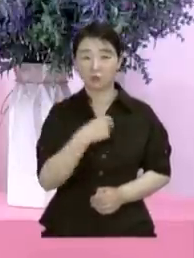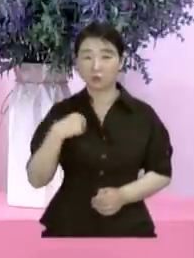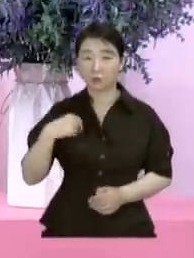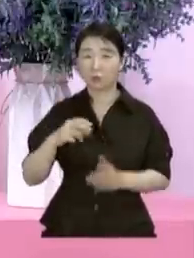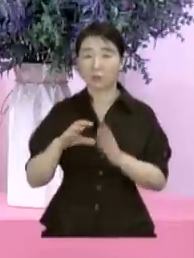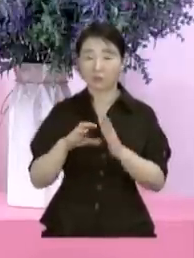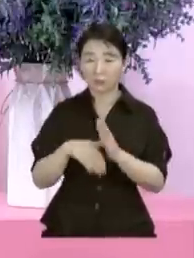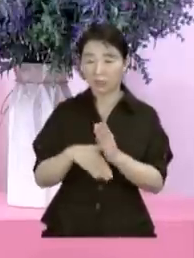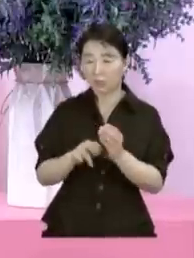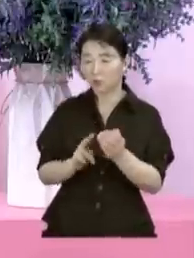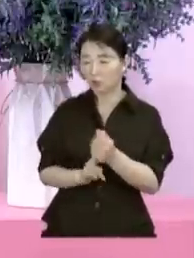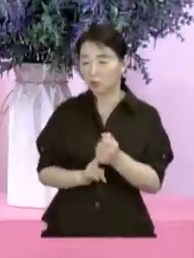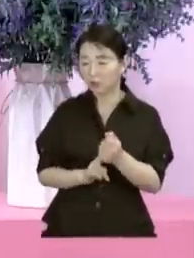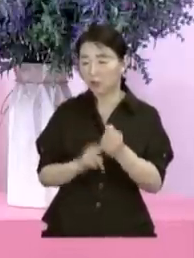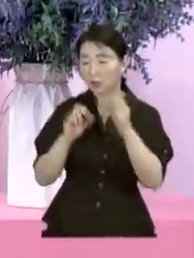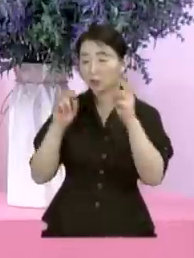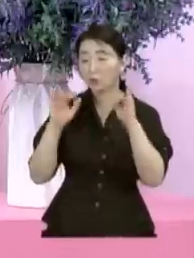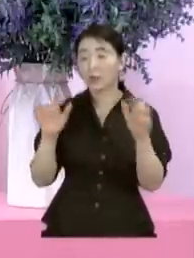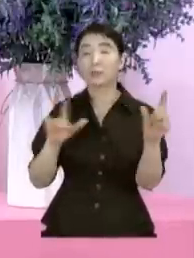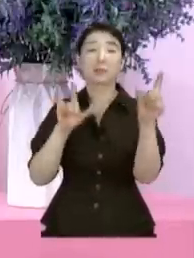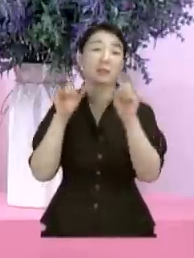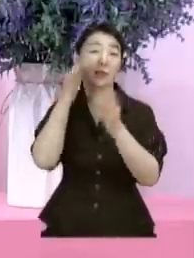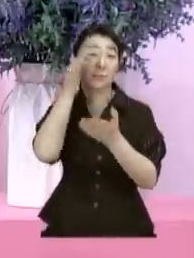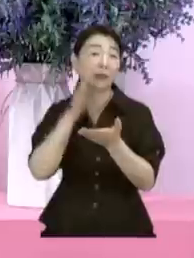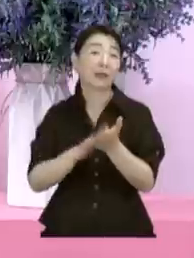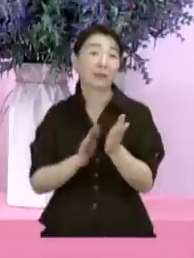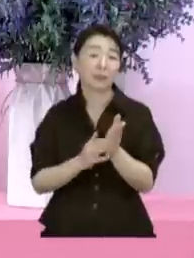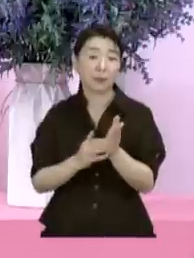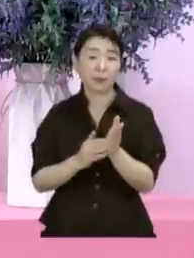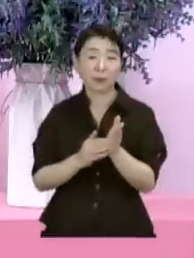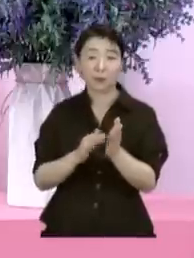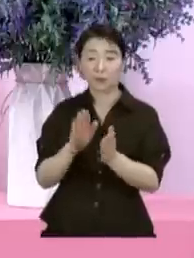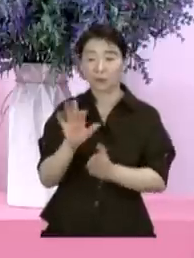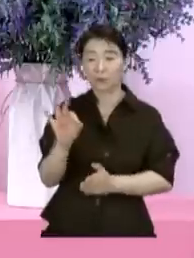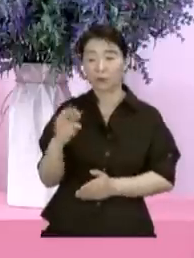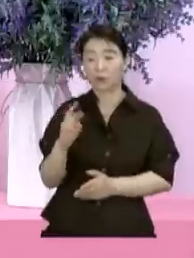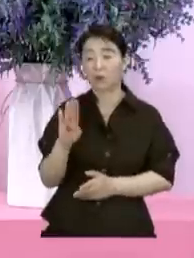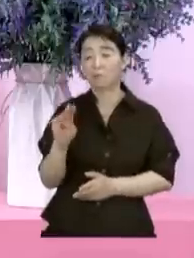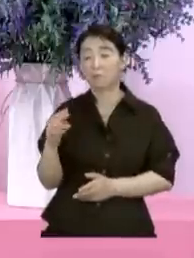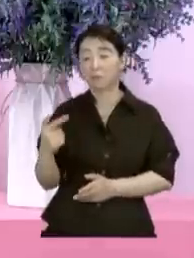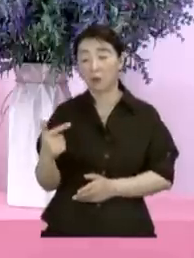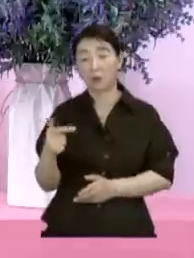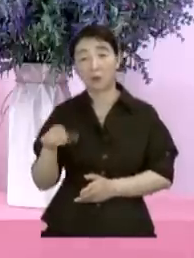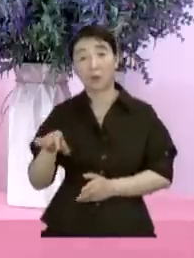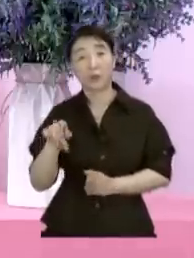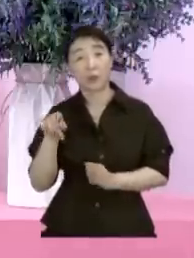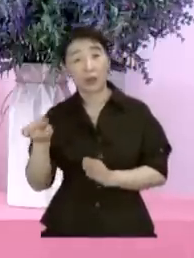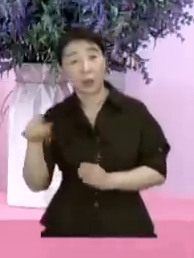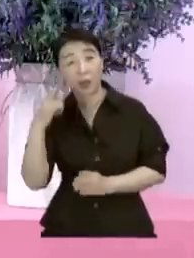그때 선교하시는 선교사님들의 그 삶을 보았고 그 다음에 연변에 갔을 때는 제가